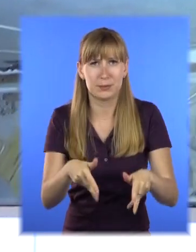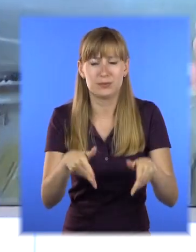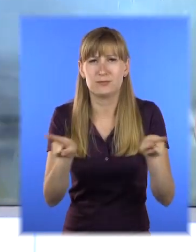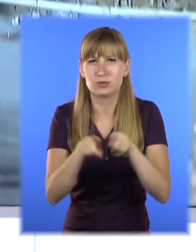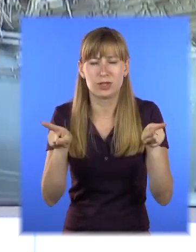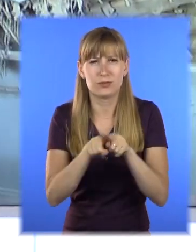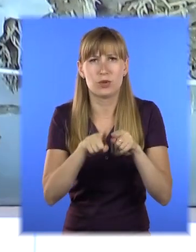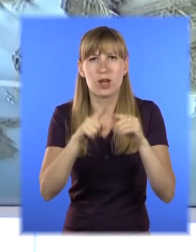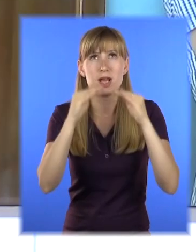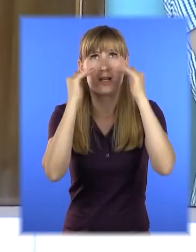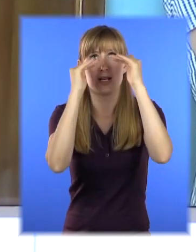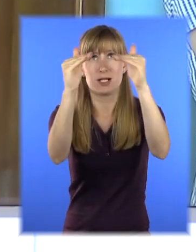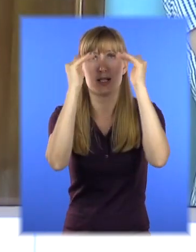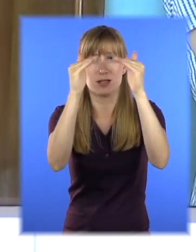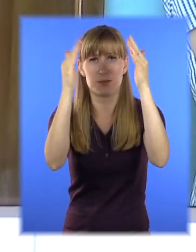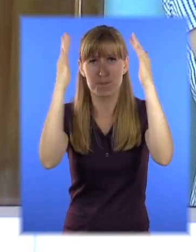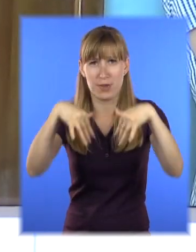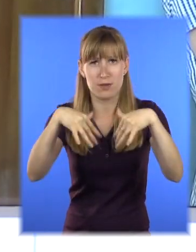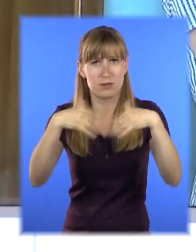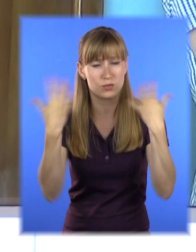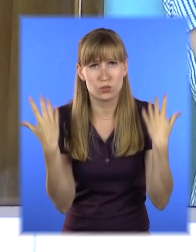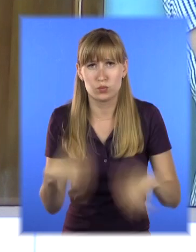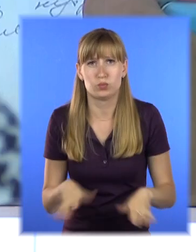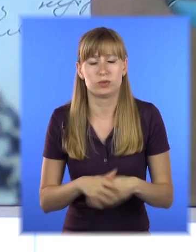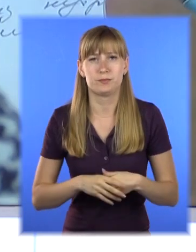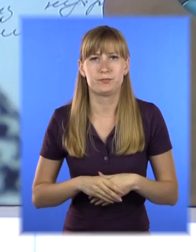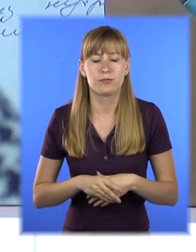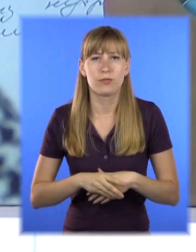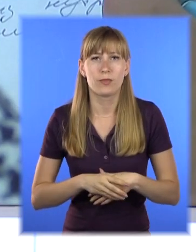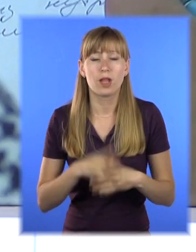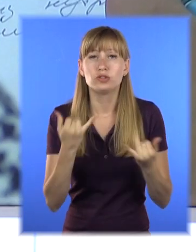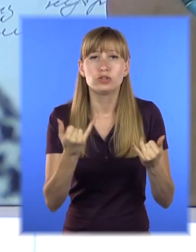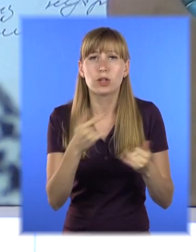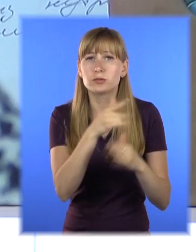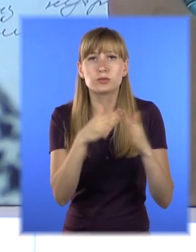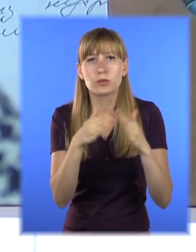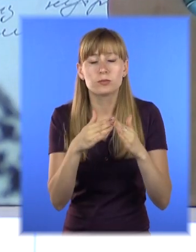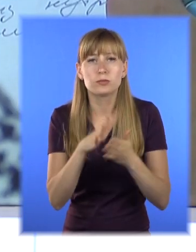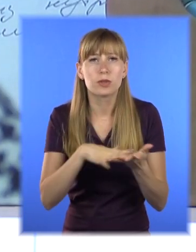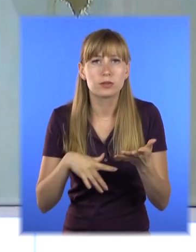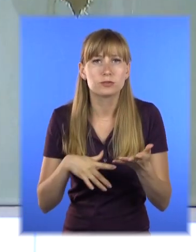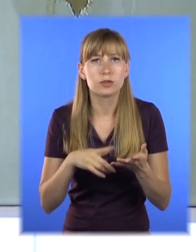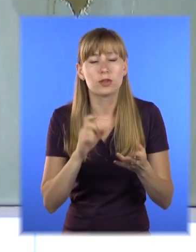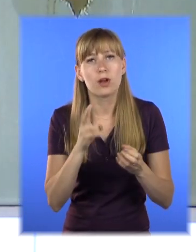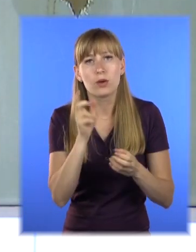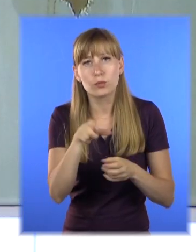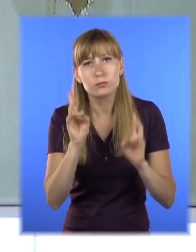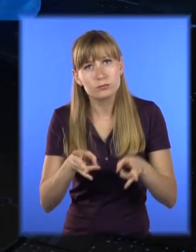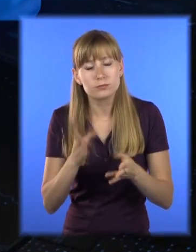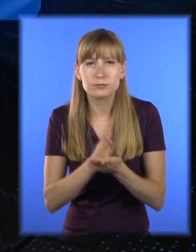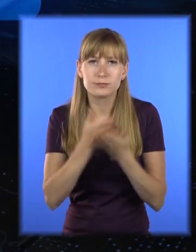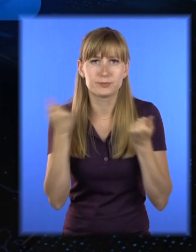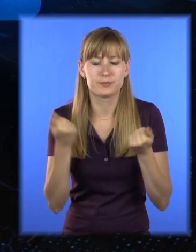стеля повністю обвалилася. Що зараз із будинком та чи обійшлося без постраждалих, дізнавалась наша знімальна група.